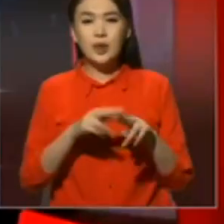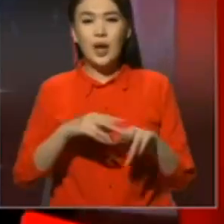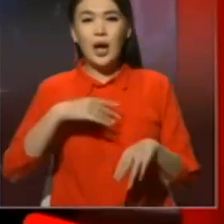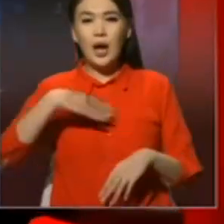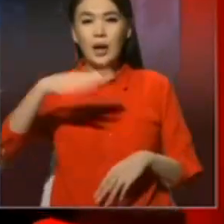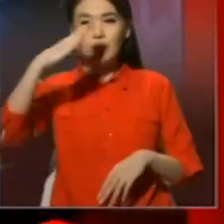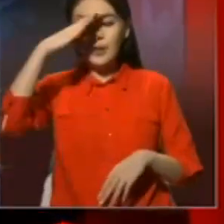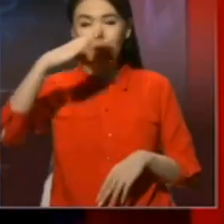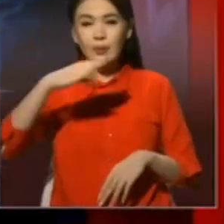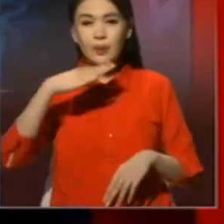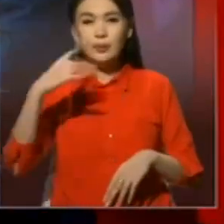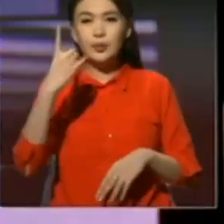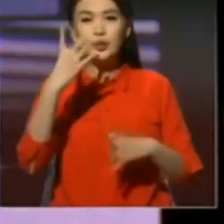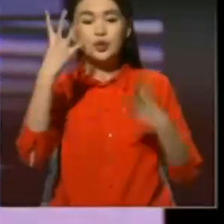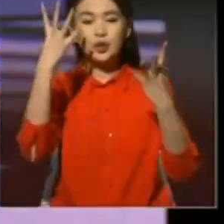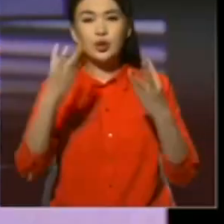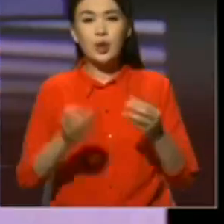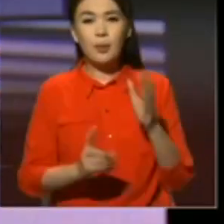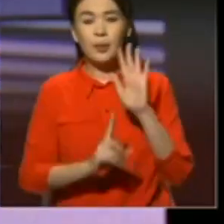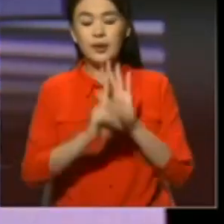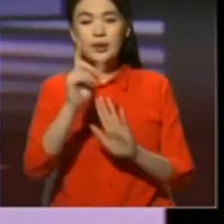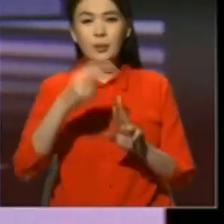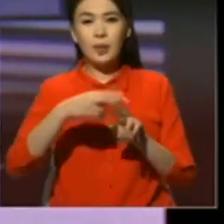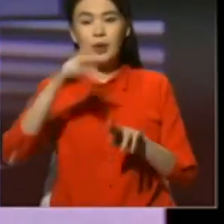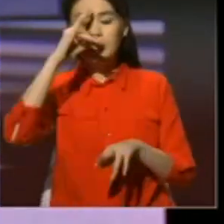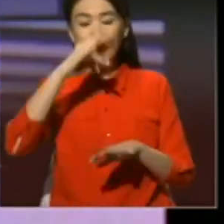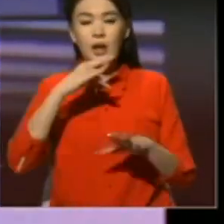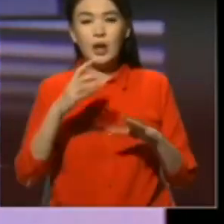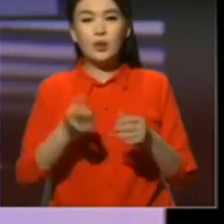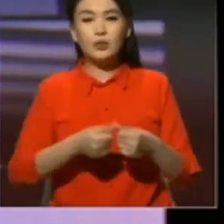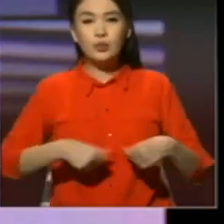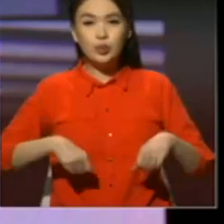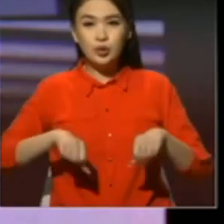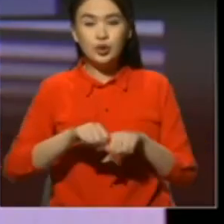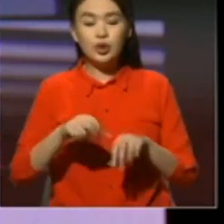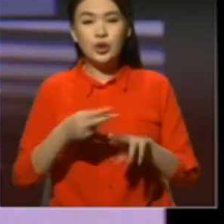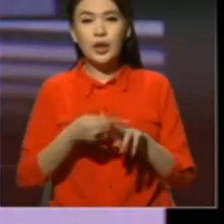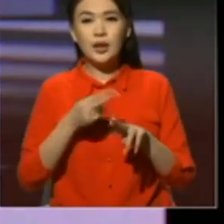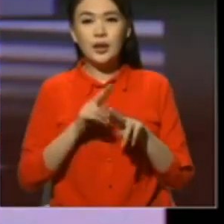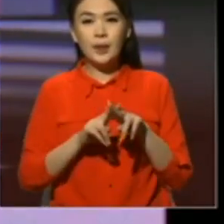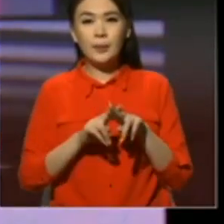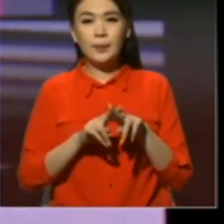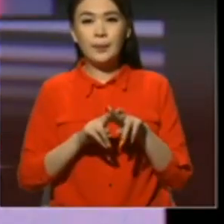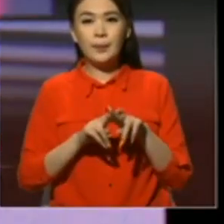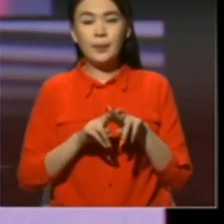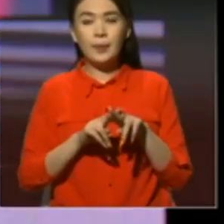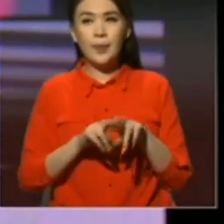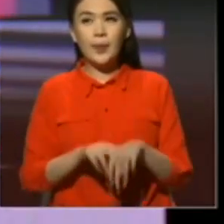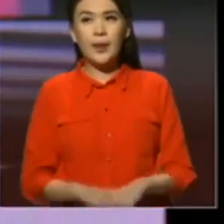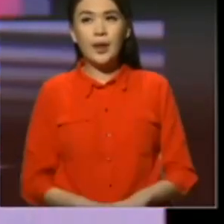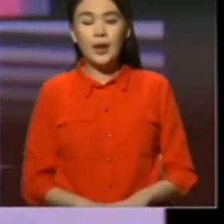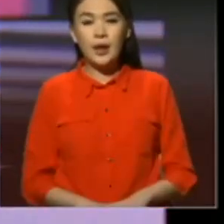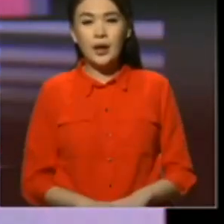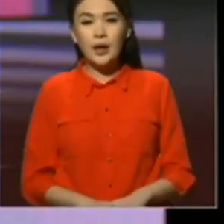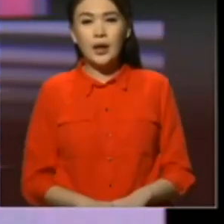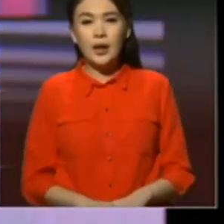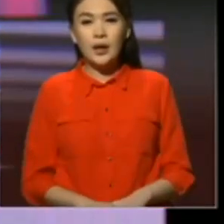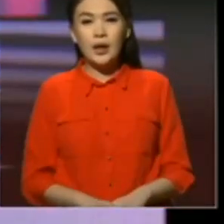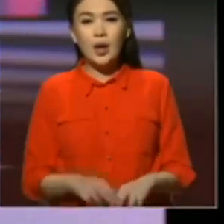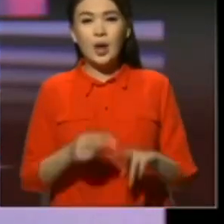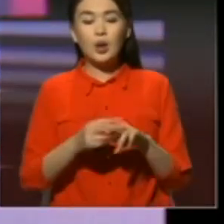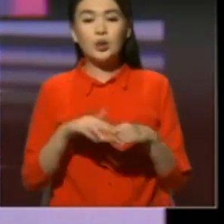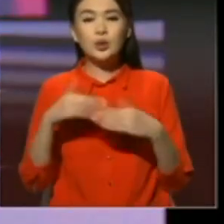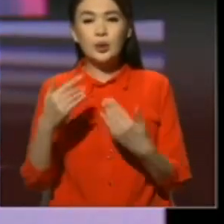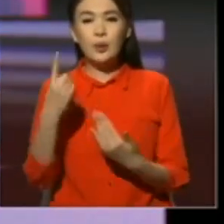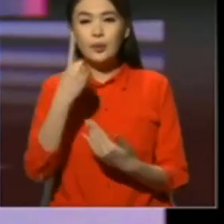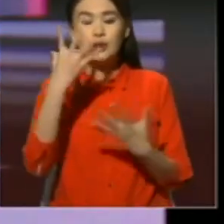әкем өзі бірінші күннен бастап Қазақстан халқы ассамблеясының мүшесі. Сондықтан Яхия Қажы. Иә. Ол кісі